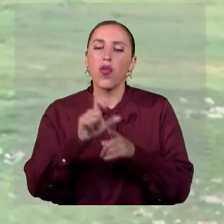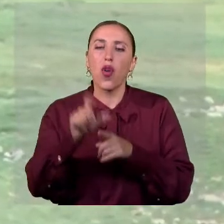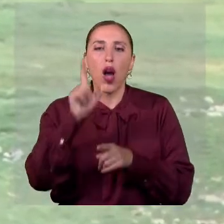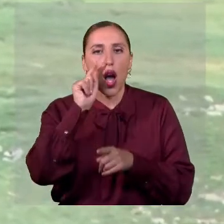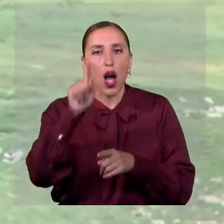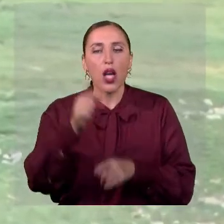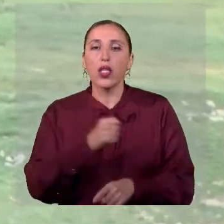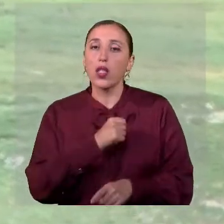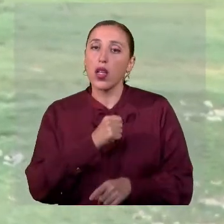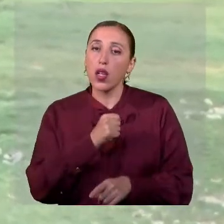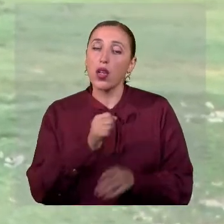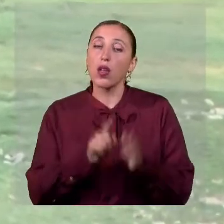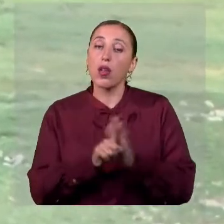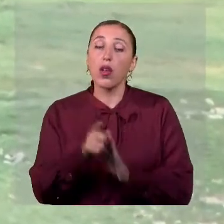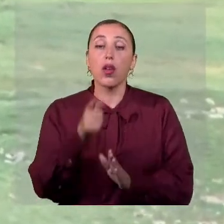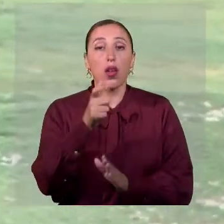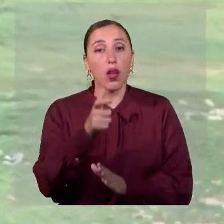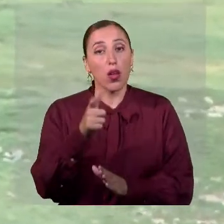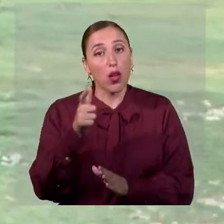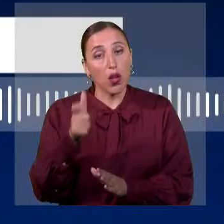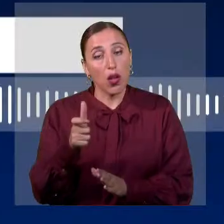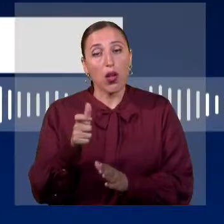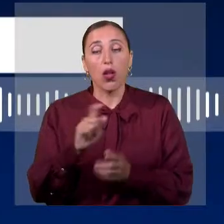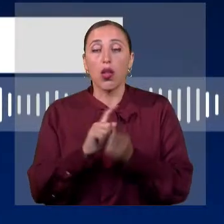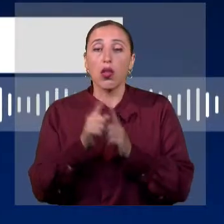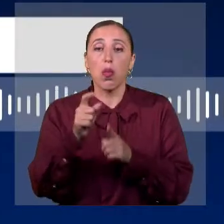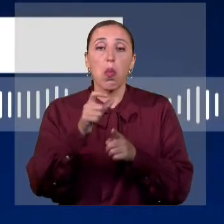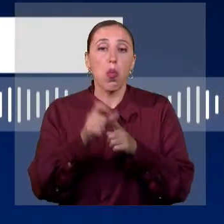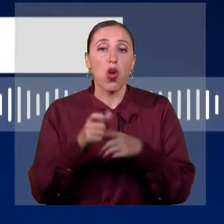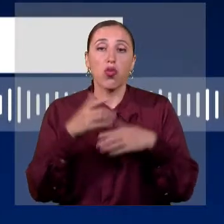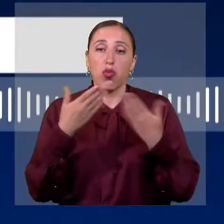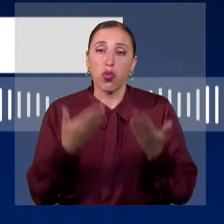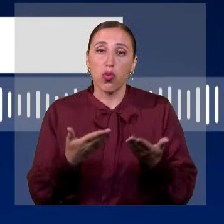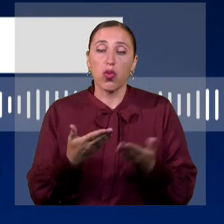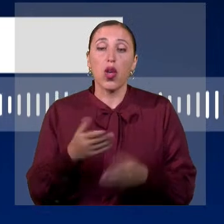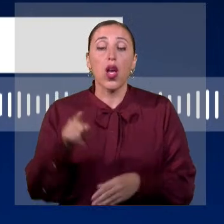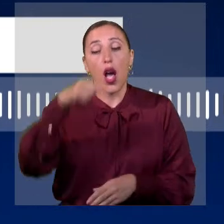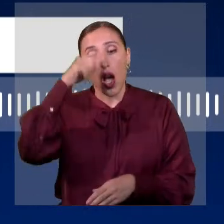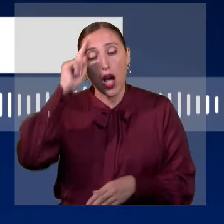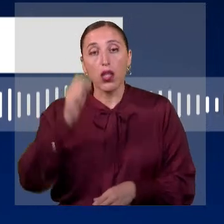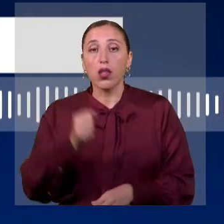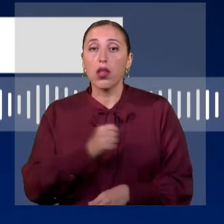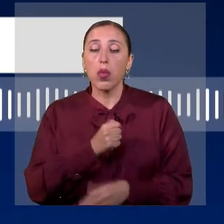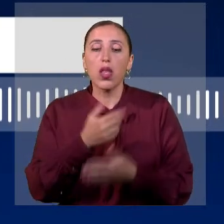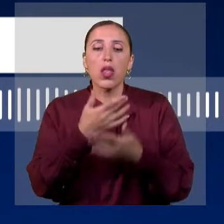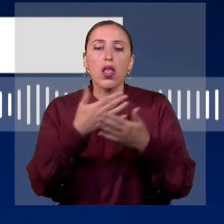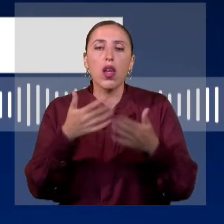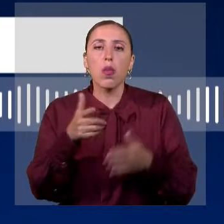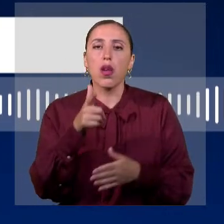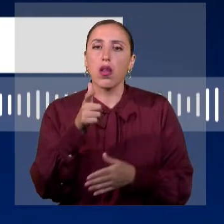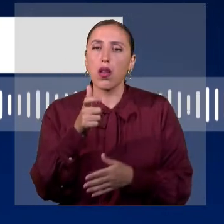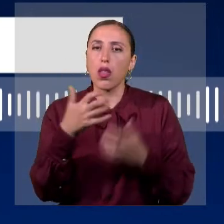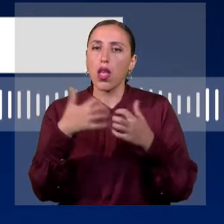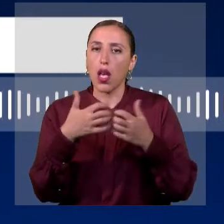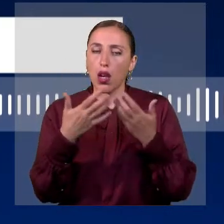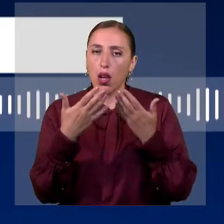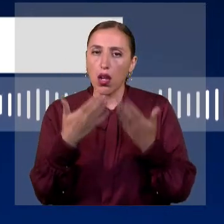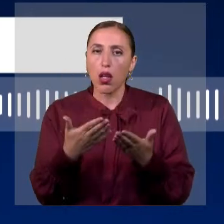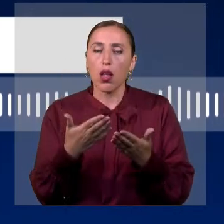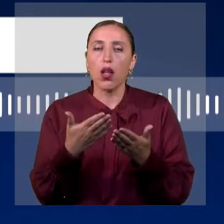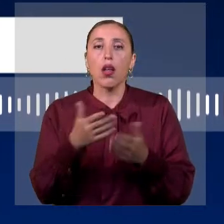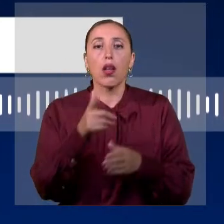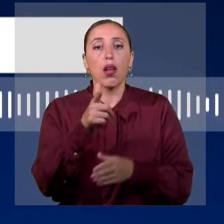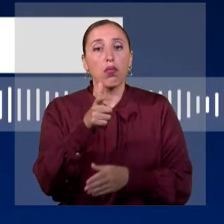են սահմաններին լարված պահում։ Ադրբեջանի զինված ուժերի ստորաբաժանումները տարբեր տրամաչափի հրաձգային զինատեսակներից կրակ է